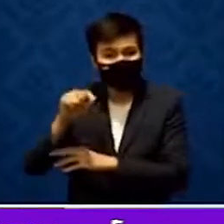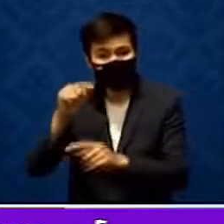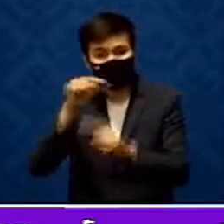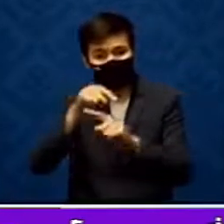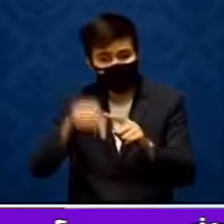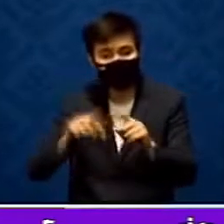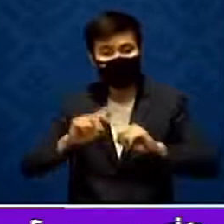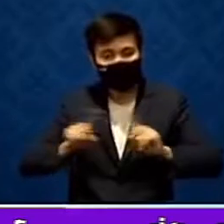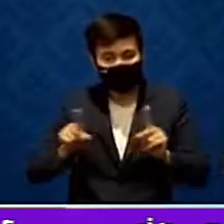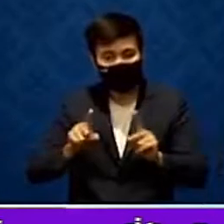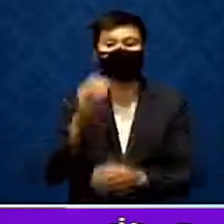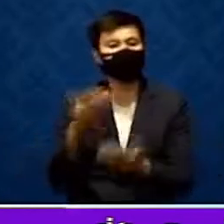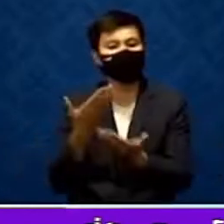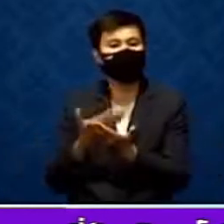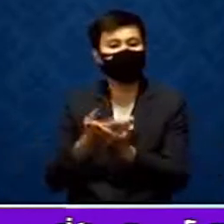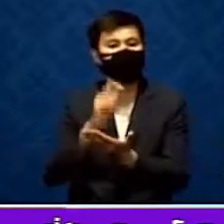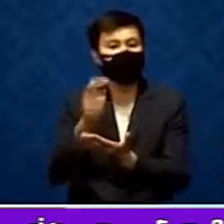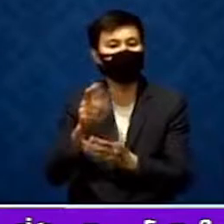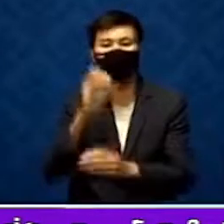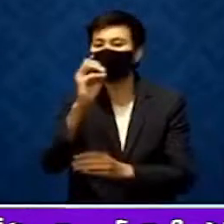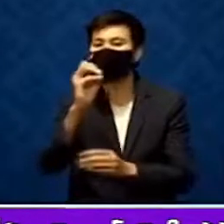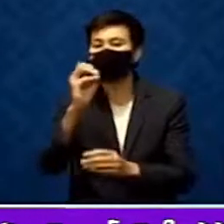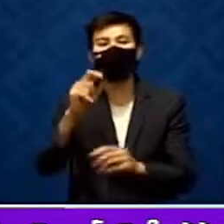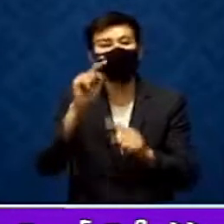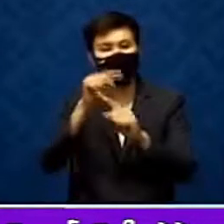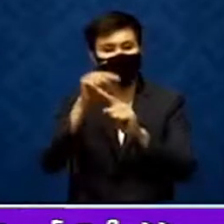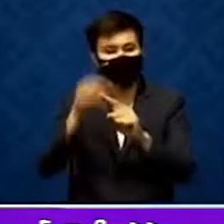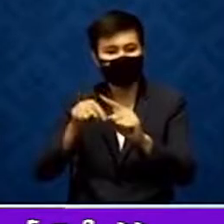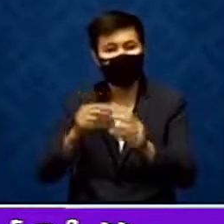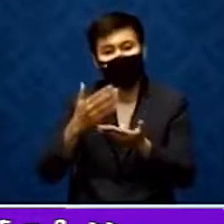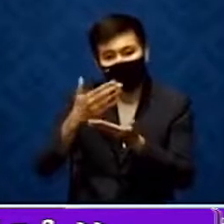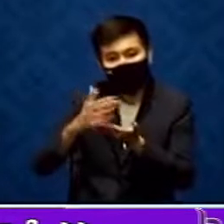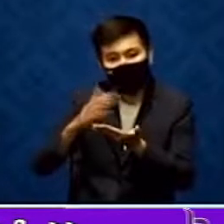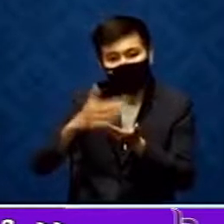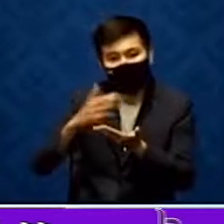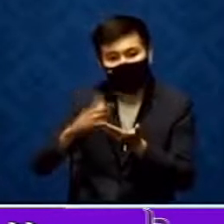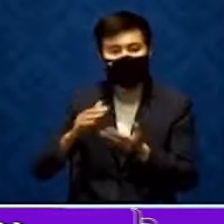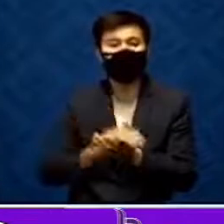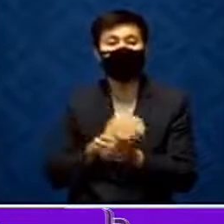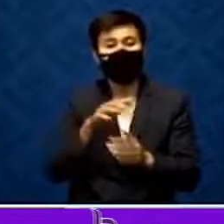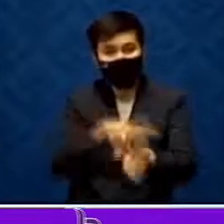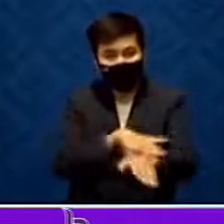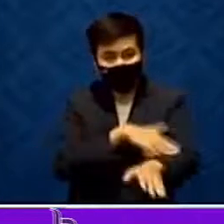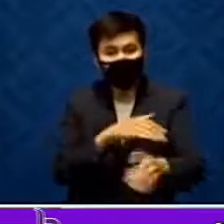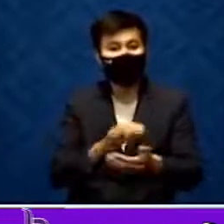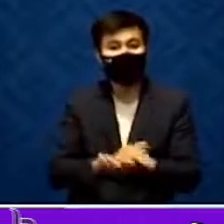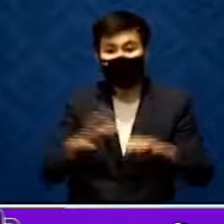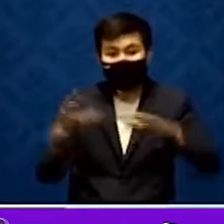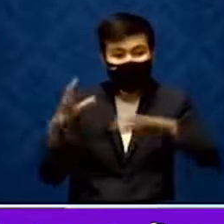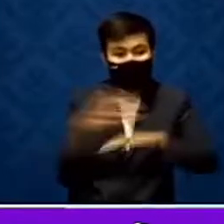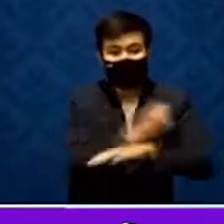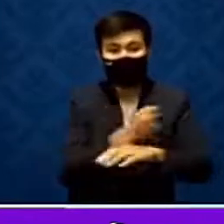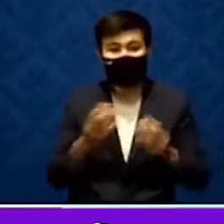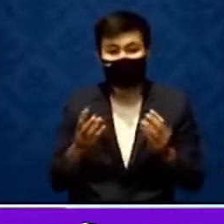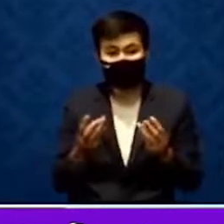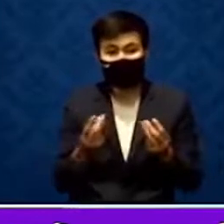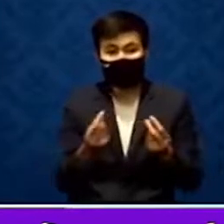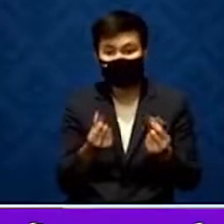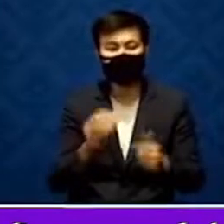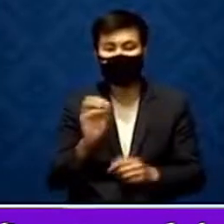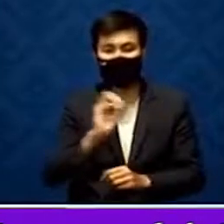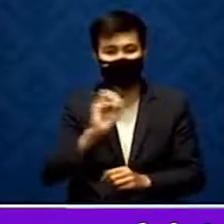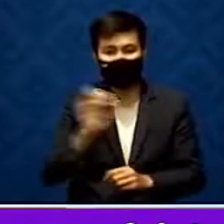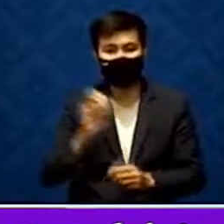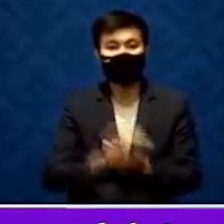อก 0% แล้วก็ผ่อนชำระได้ยาวนานและไม่ยึดที่ดินทำกินแม้เขายังคืน